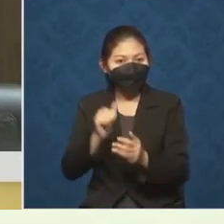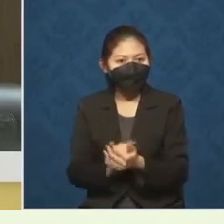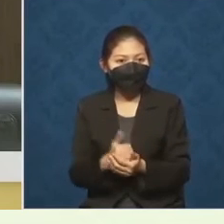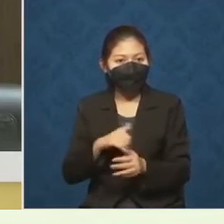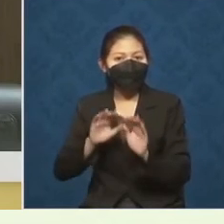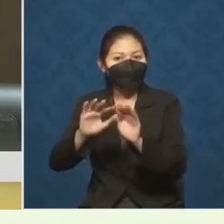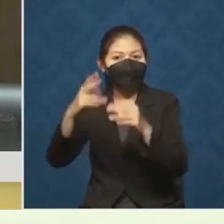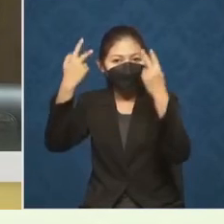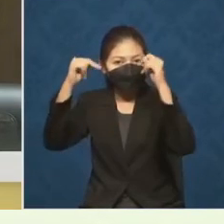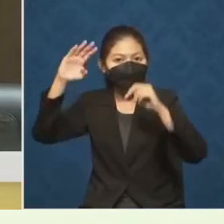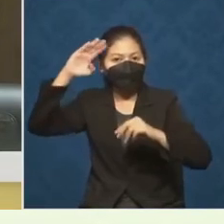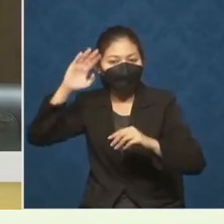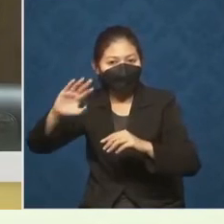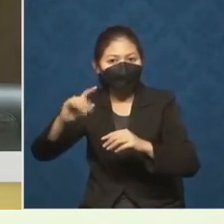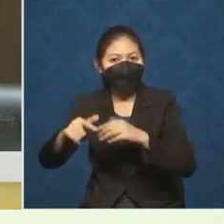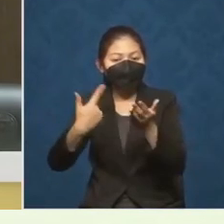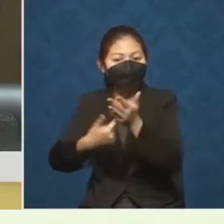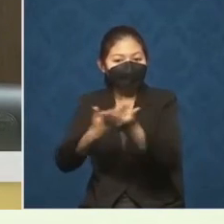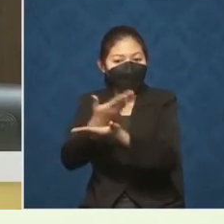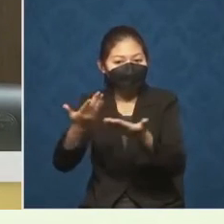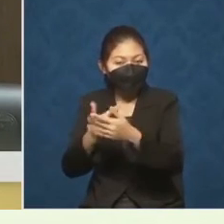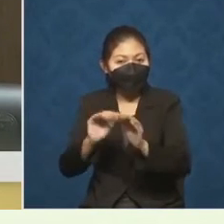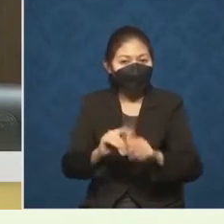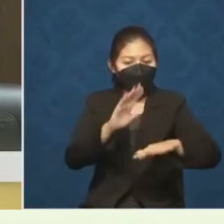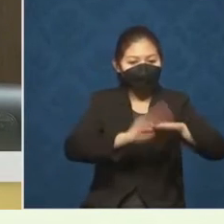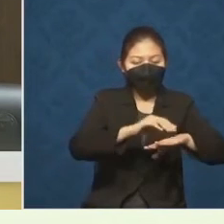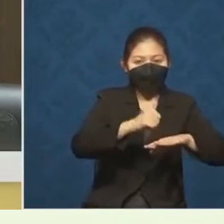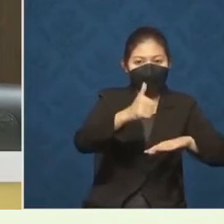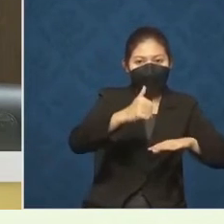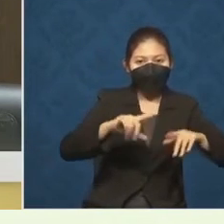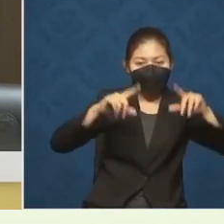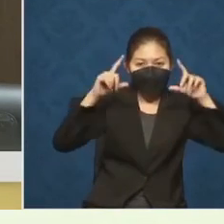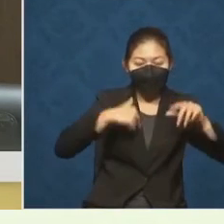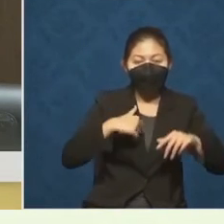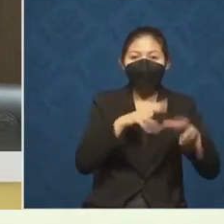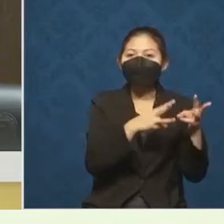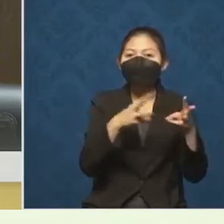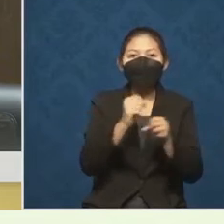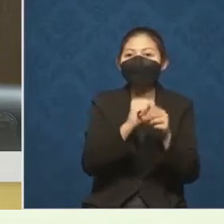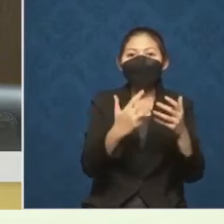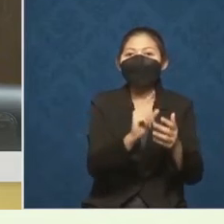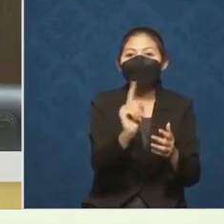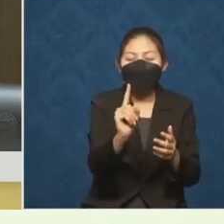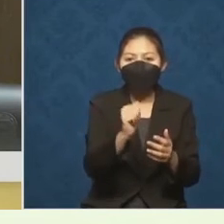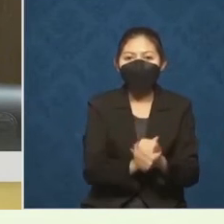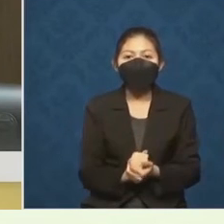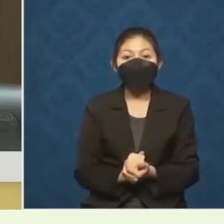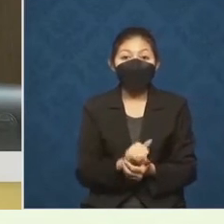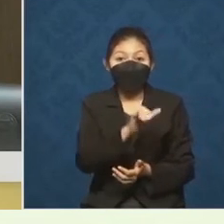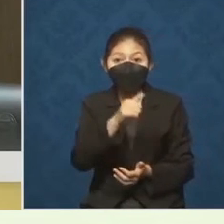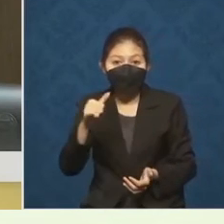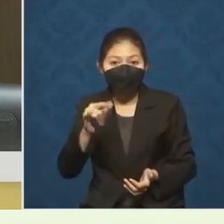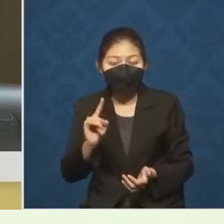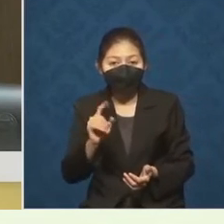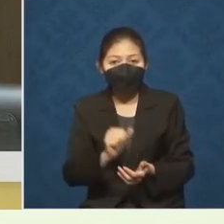คนโตของบุรีรัมย์ด้วยนะครับเขาทำกันยังไงนะครับนะบางทีอาจจะเข้าเสียเงินน้อยแล้วเข้าเป้